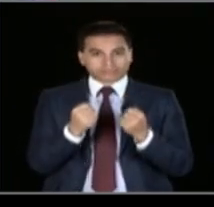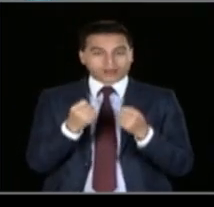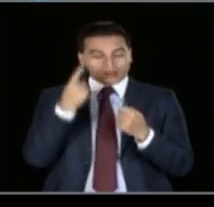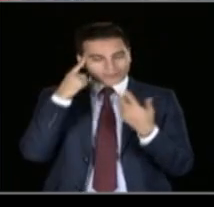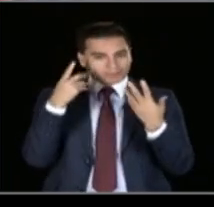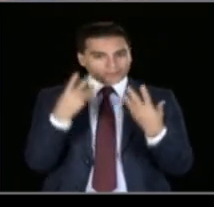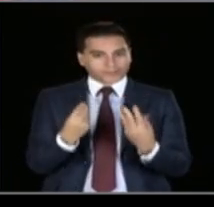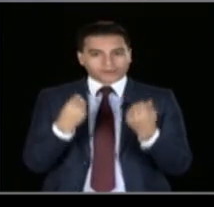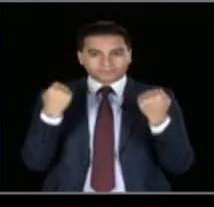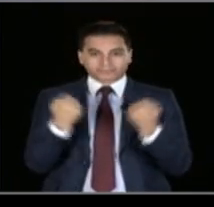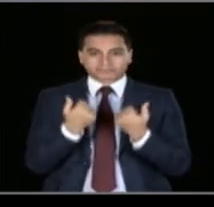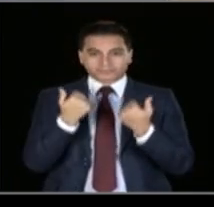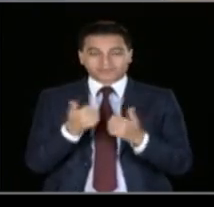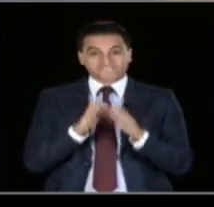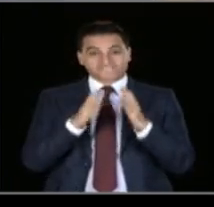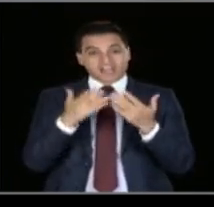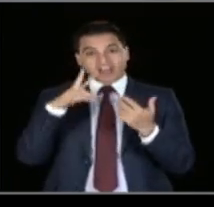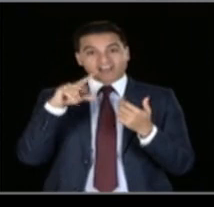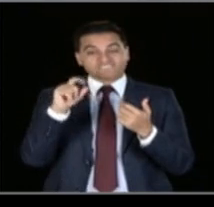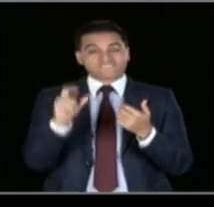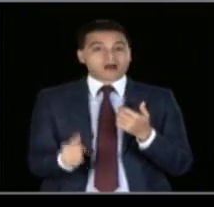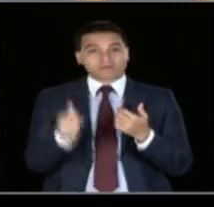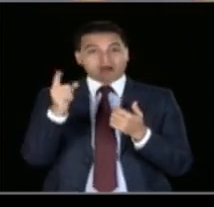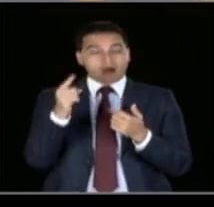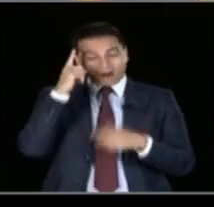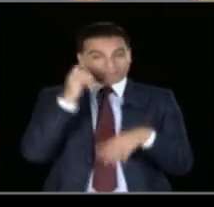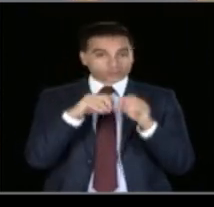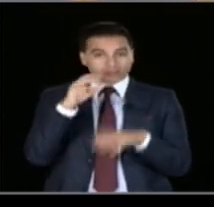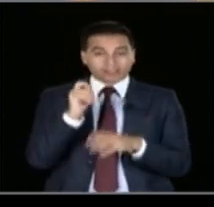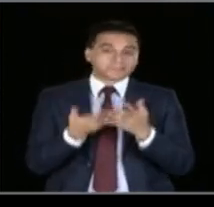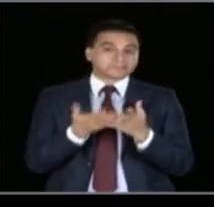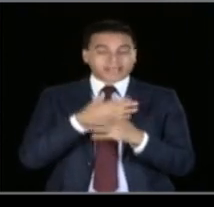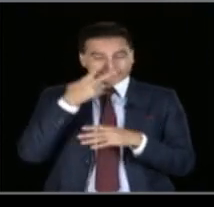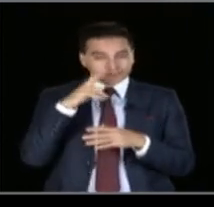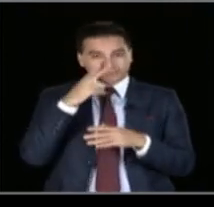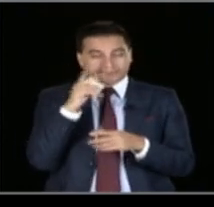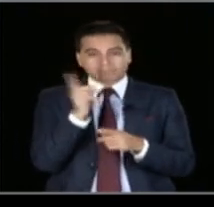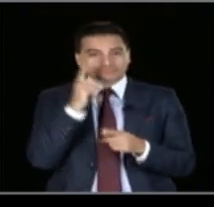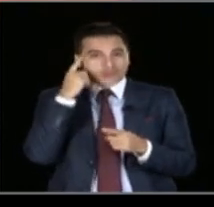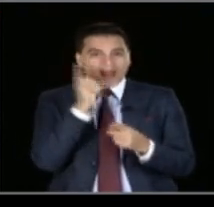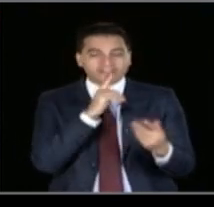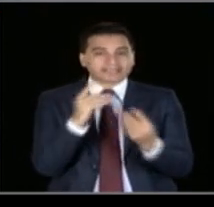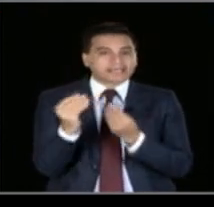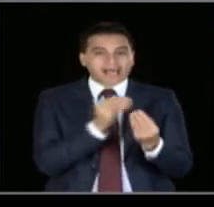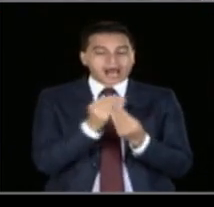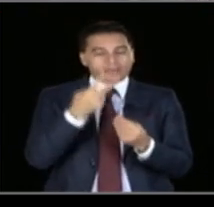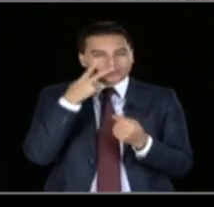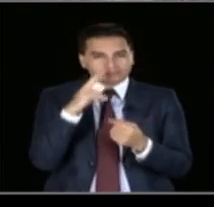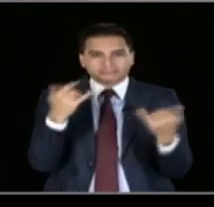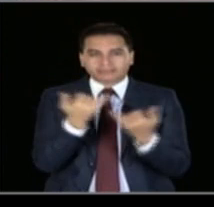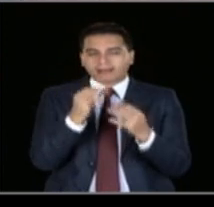هدوءهم. الفنار متوترين، مستعجلين، مش عارفين يتناقشوا مع بعض، يخسروا نقط سهله